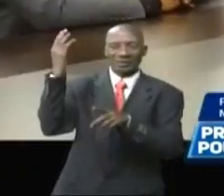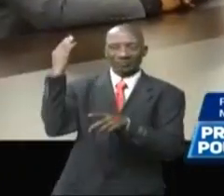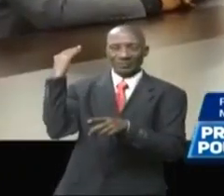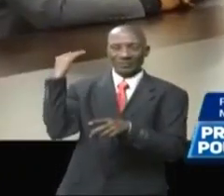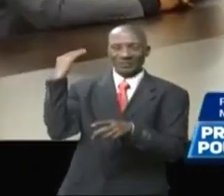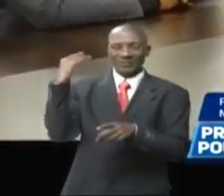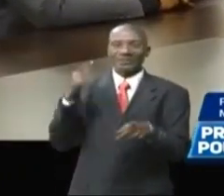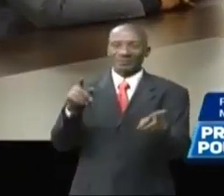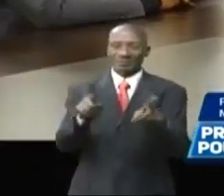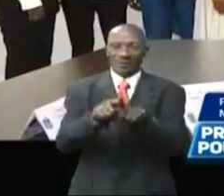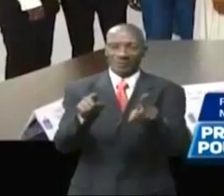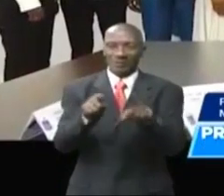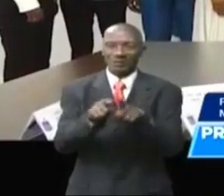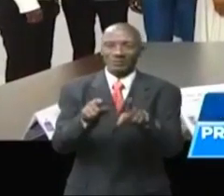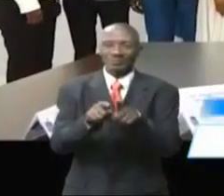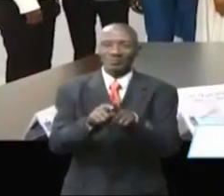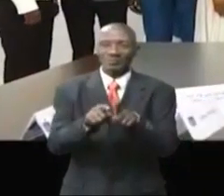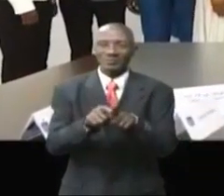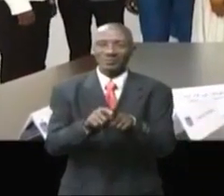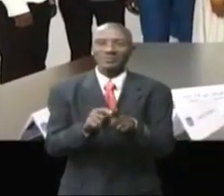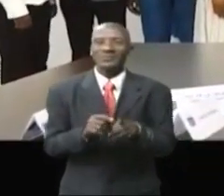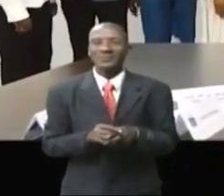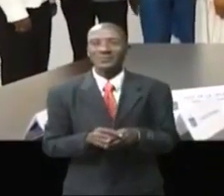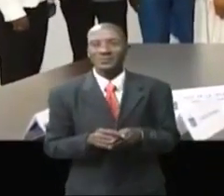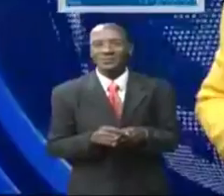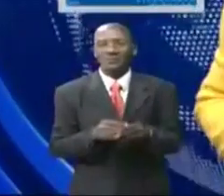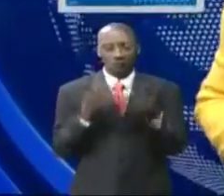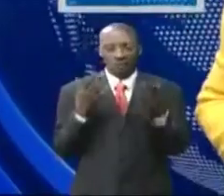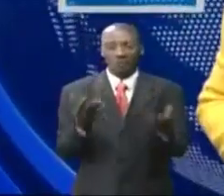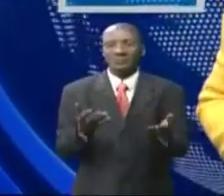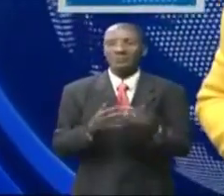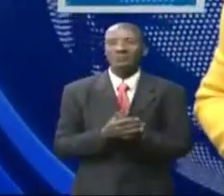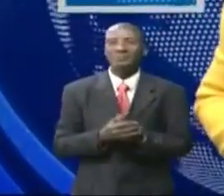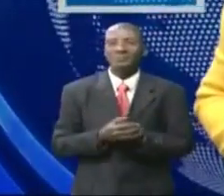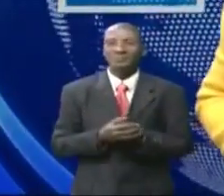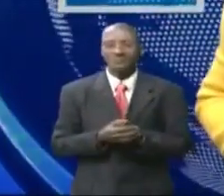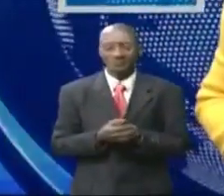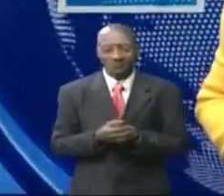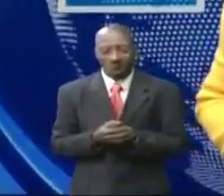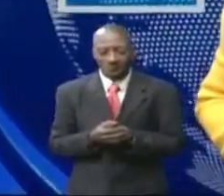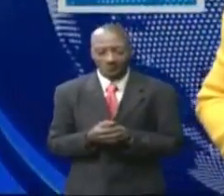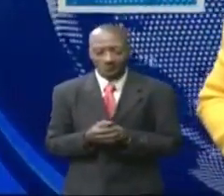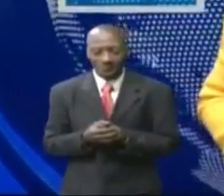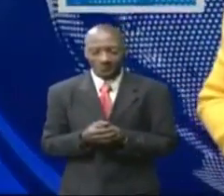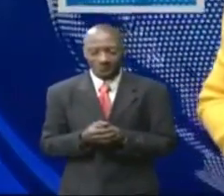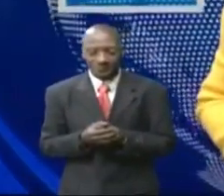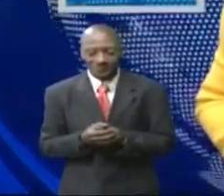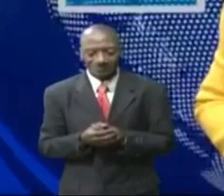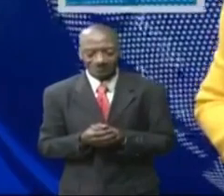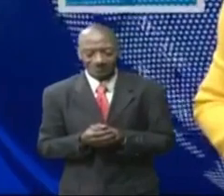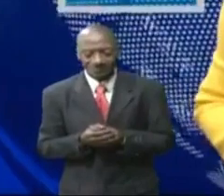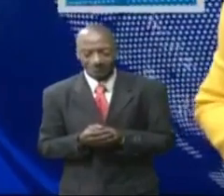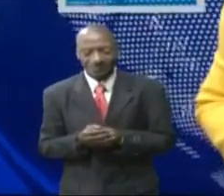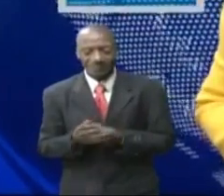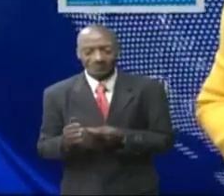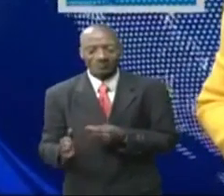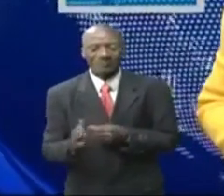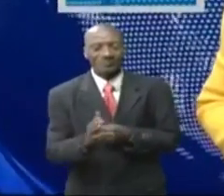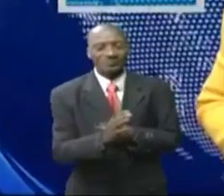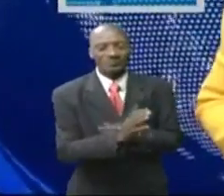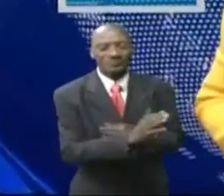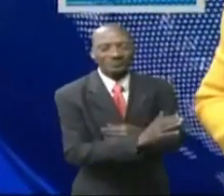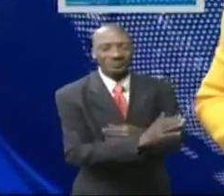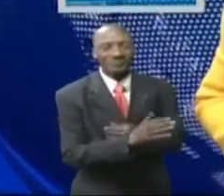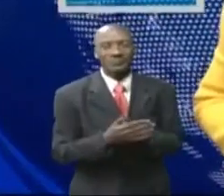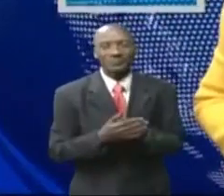la période préélectorale, électorale et postélectorale. Renforcer la coordination des questions du genre